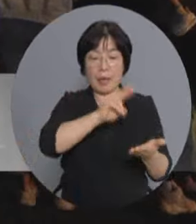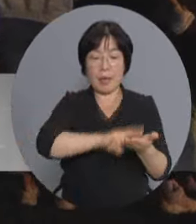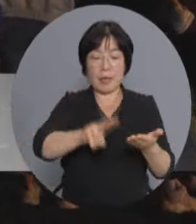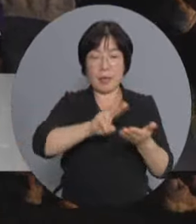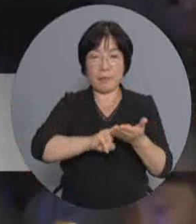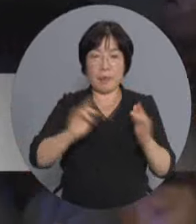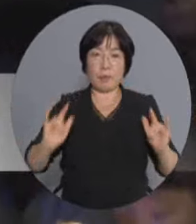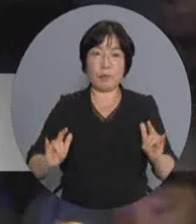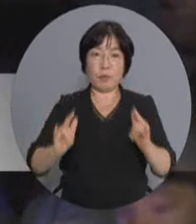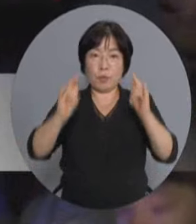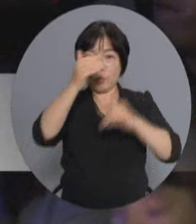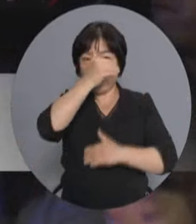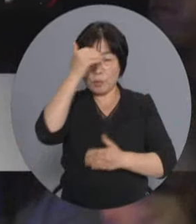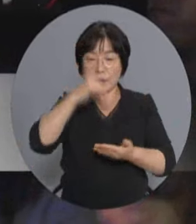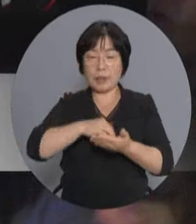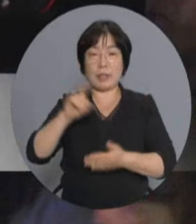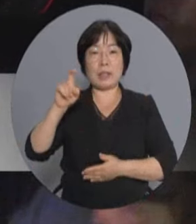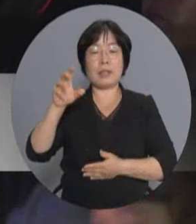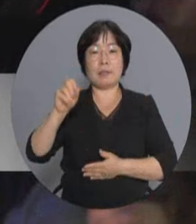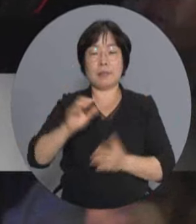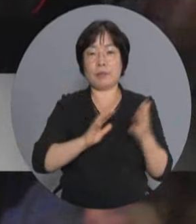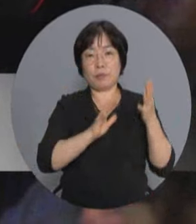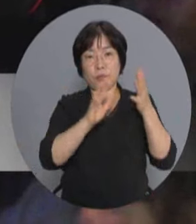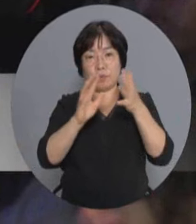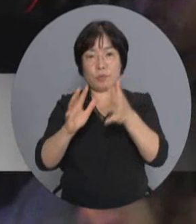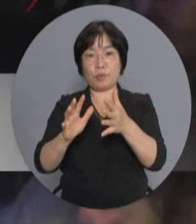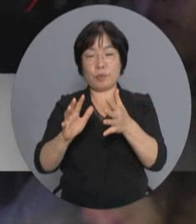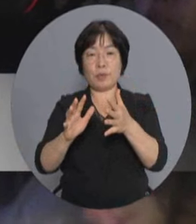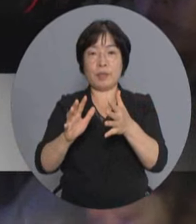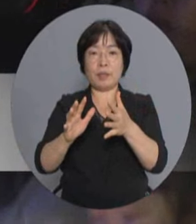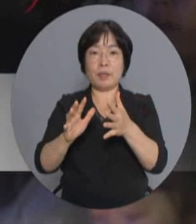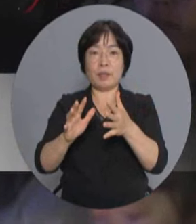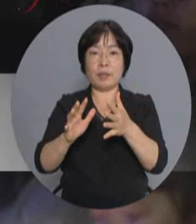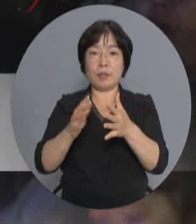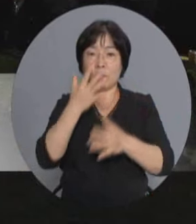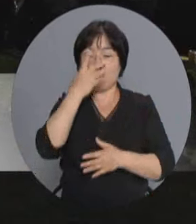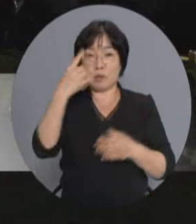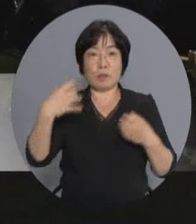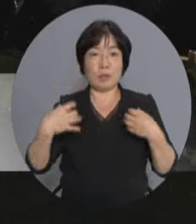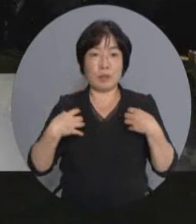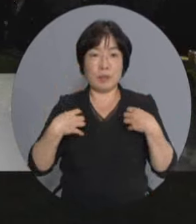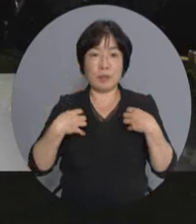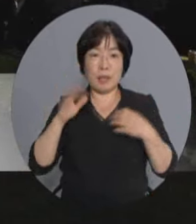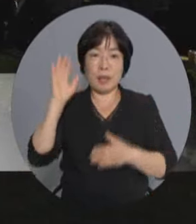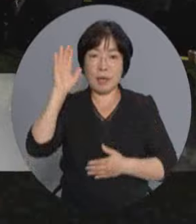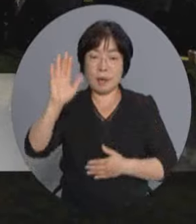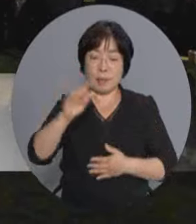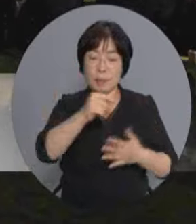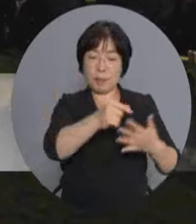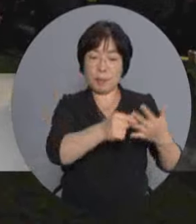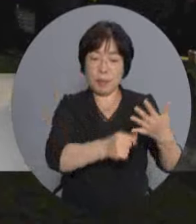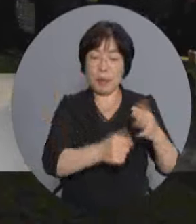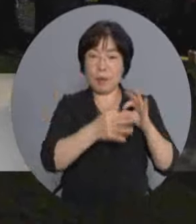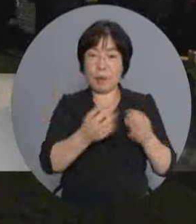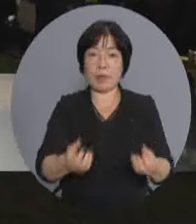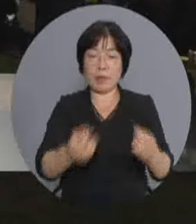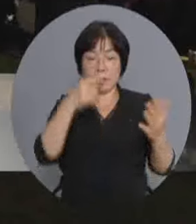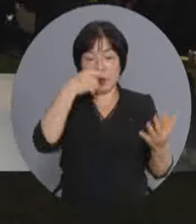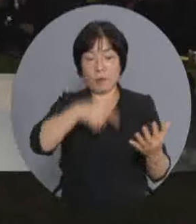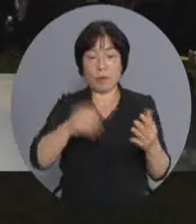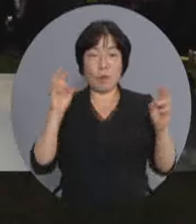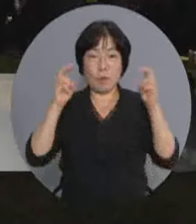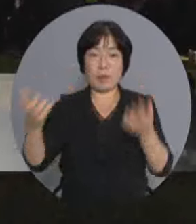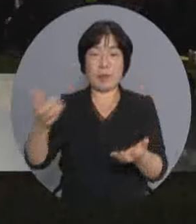애니메이션 드론쇼 관람객은 10만 명을 기록했다고 밝혔습니다. 순천시는 앞으로도 콘텐츠 관련 행사와 교육,